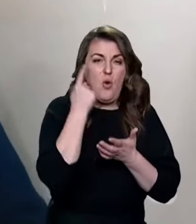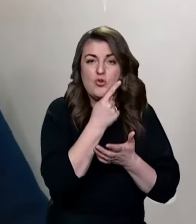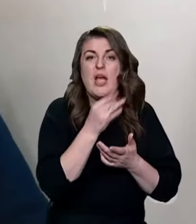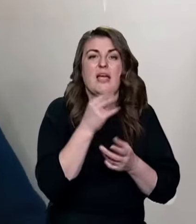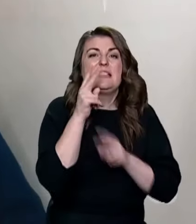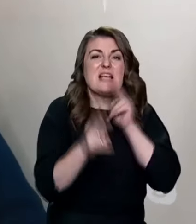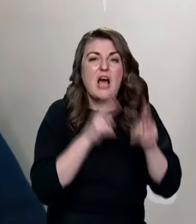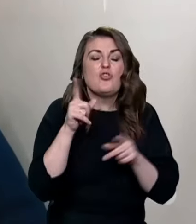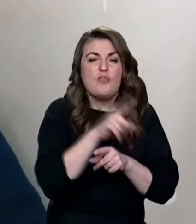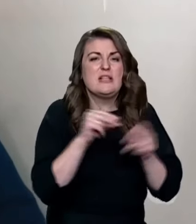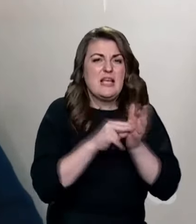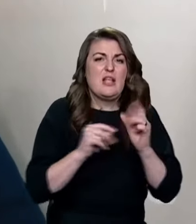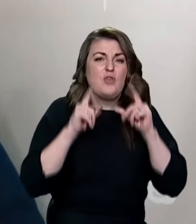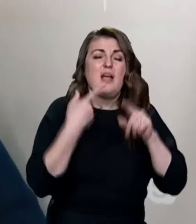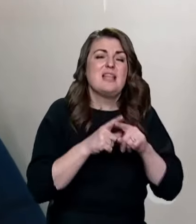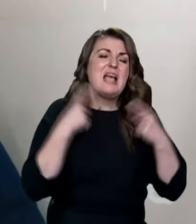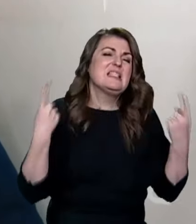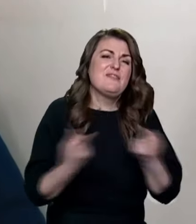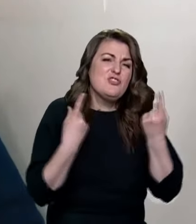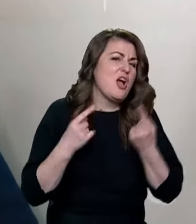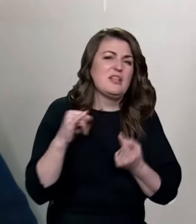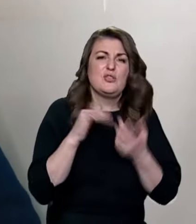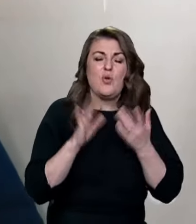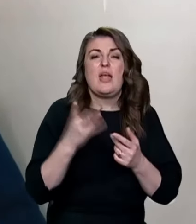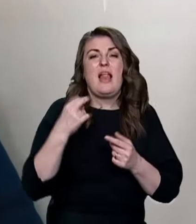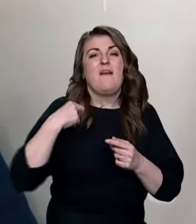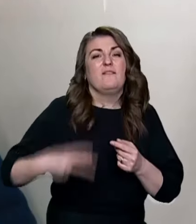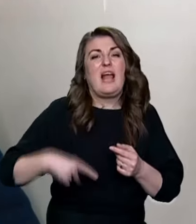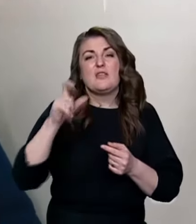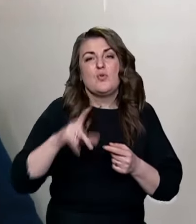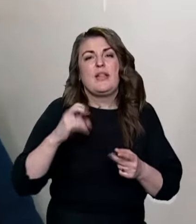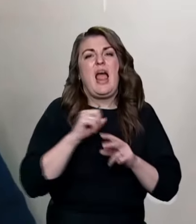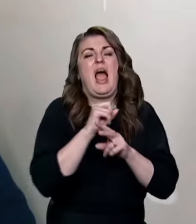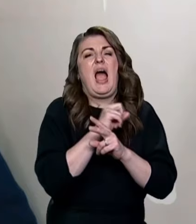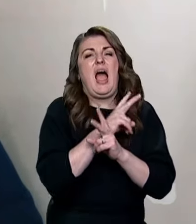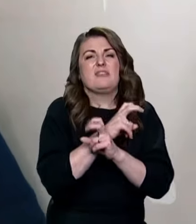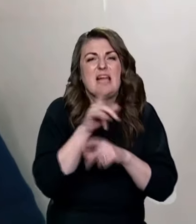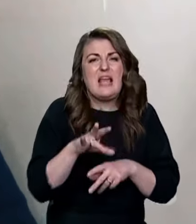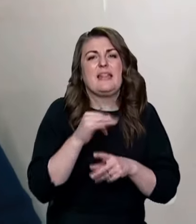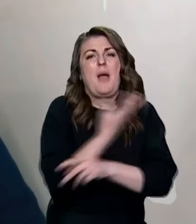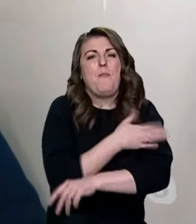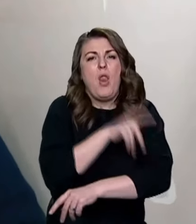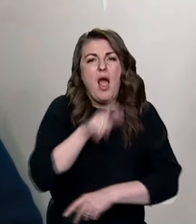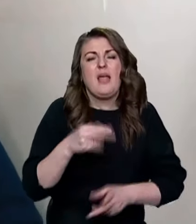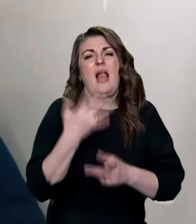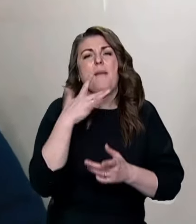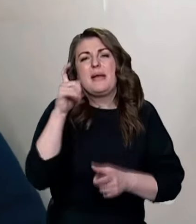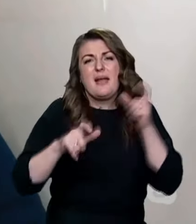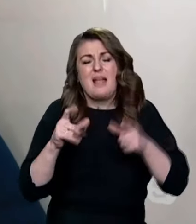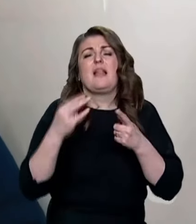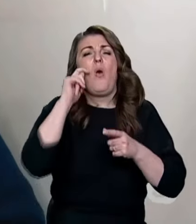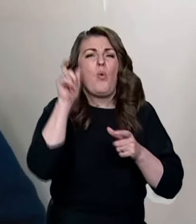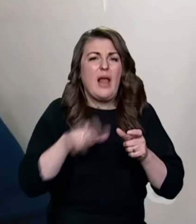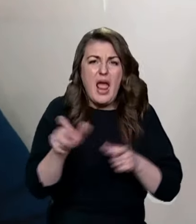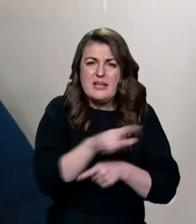І скаржаться на те, що вони зростають. Це звичайна історія для французів, для австралійців, для поляків, для американців і для